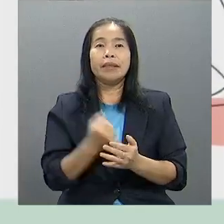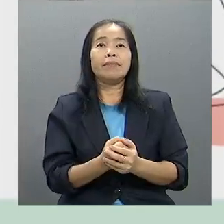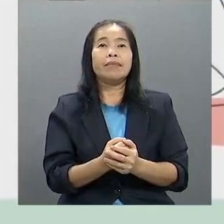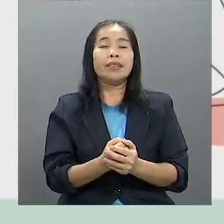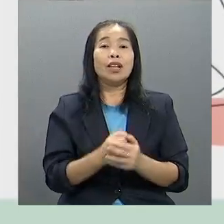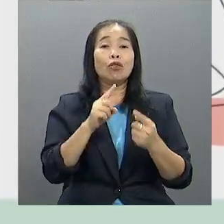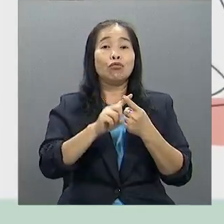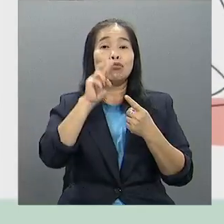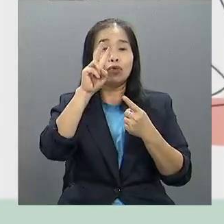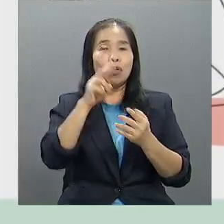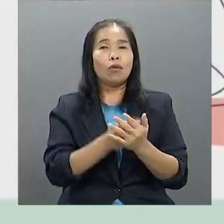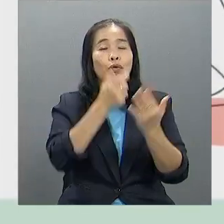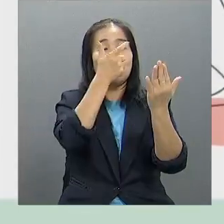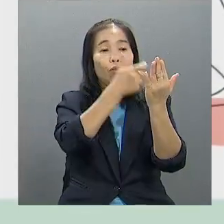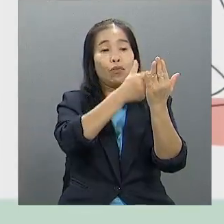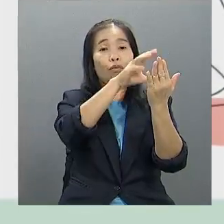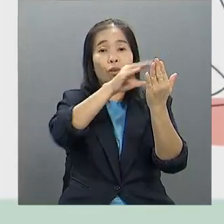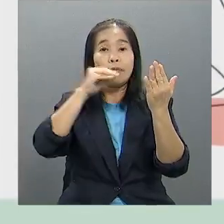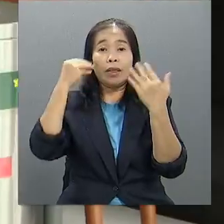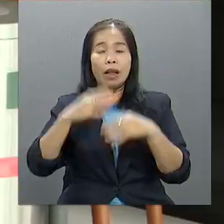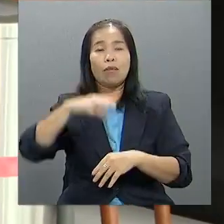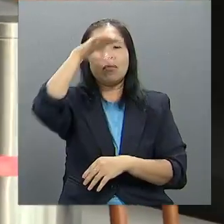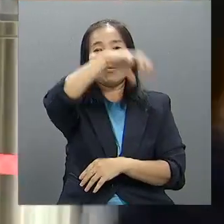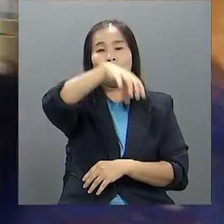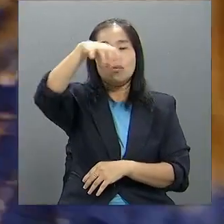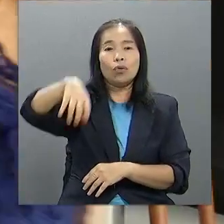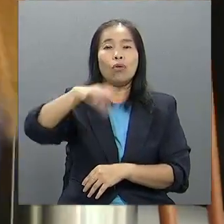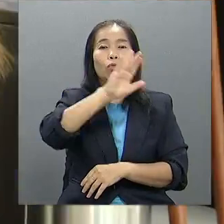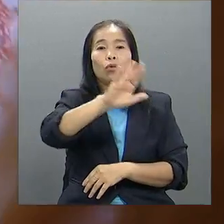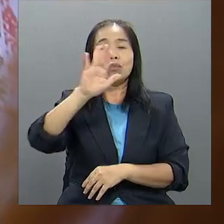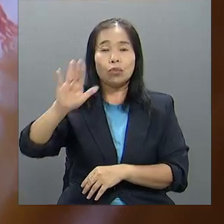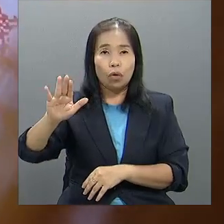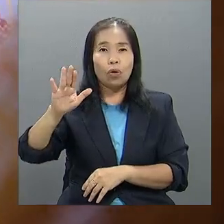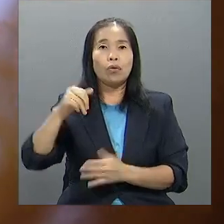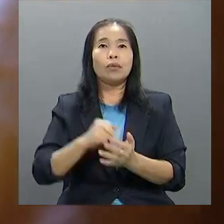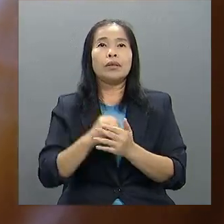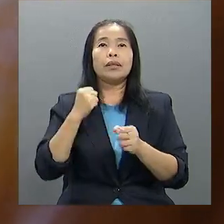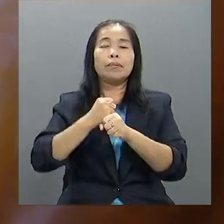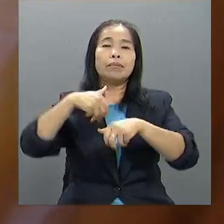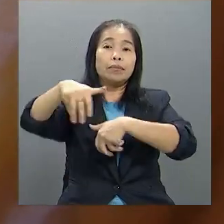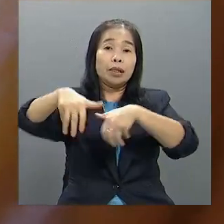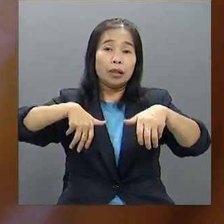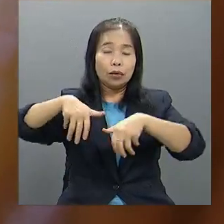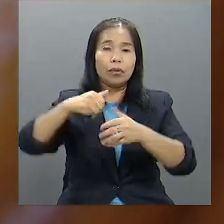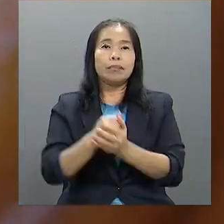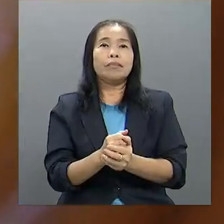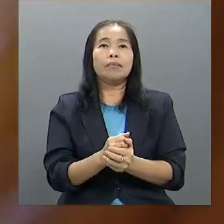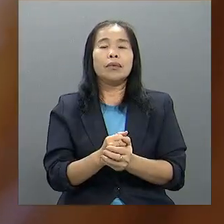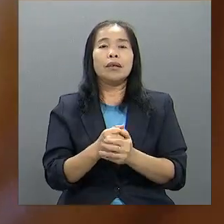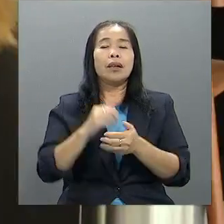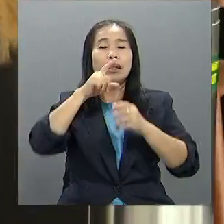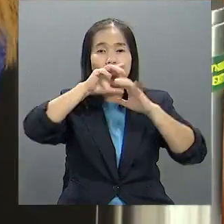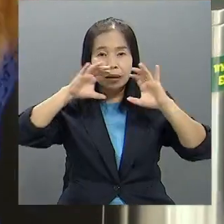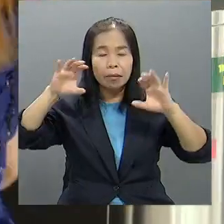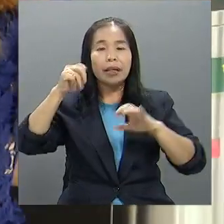พื่อให้ทั้งเจ้าของสถานที่ผู้ใช้แอปพลิเคชันคือประชาชนทั่วไปรวมทั้งภาครัฐเนี่ยสามารถมีส่วนร่วมใน